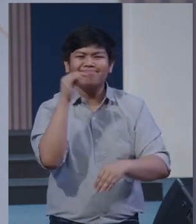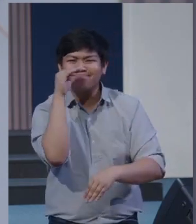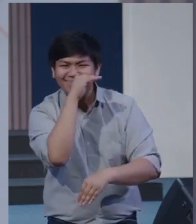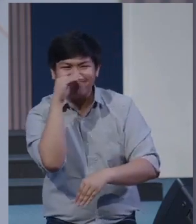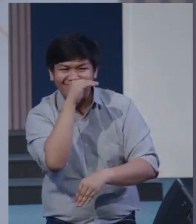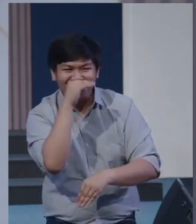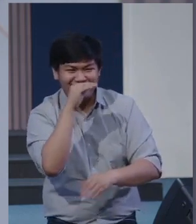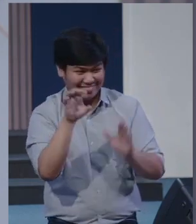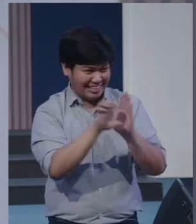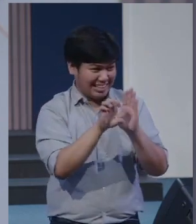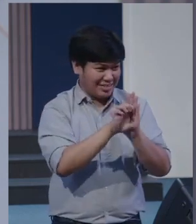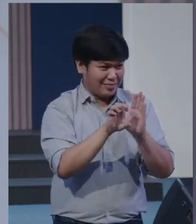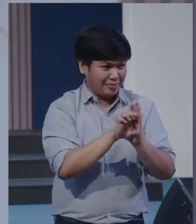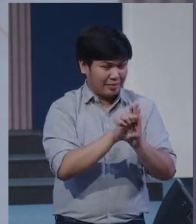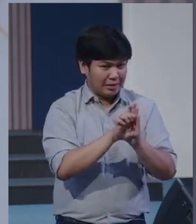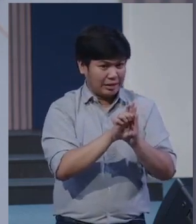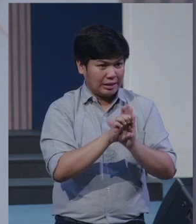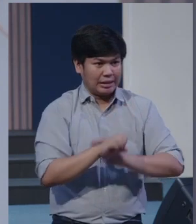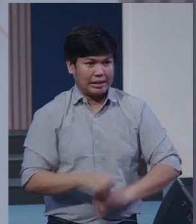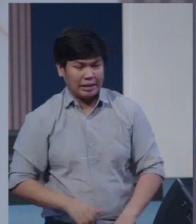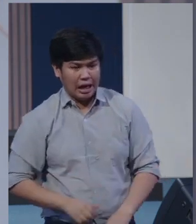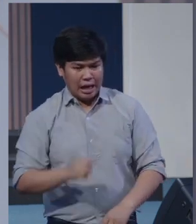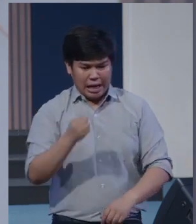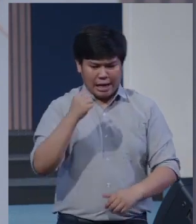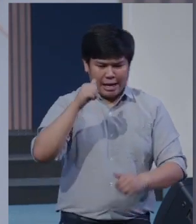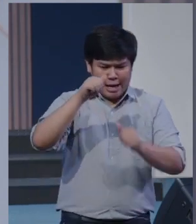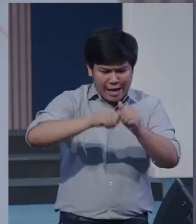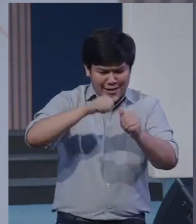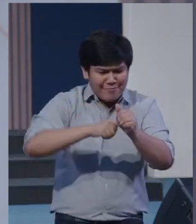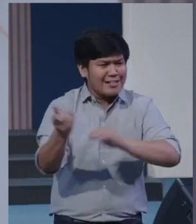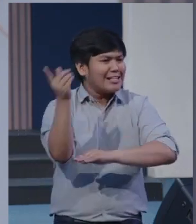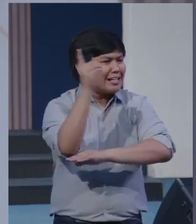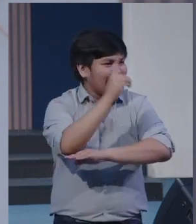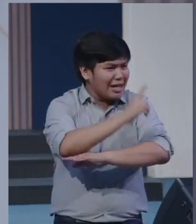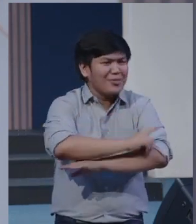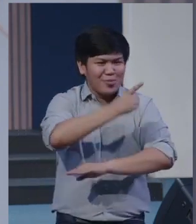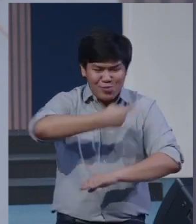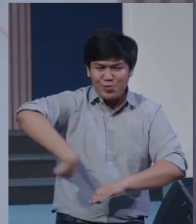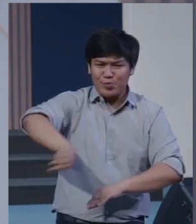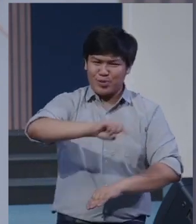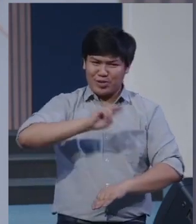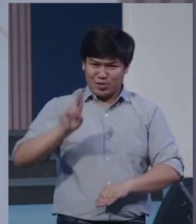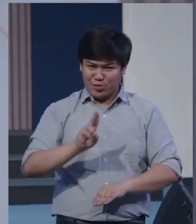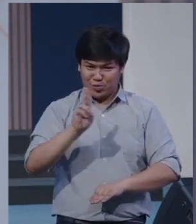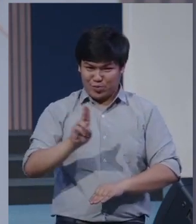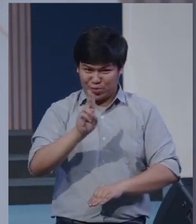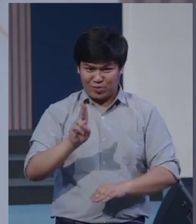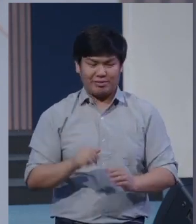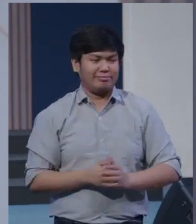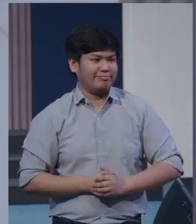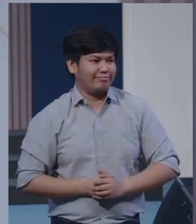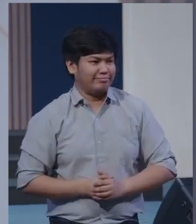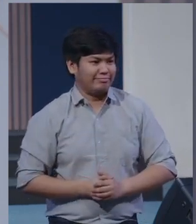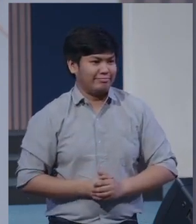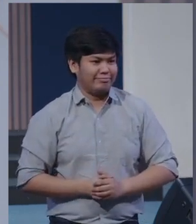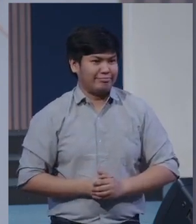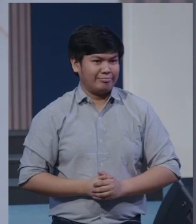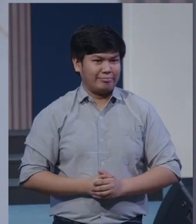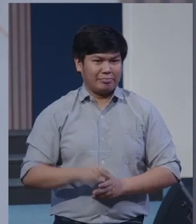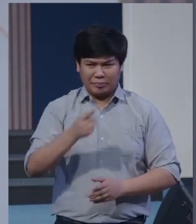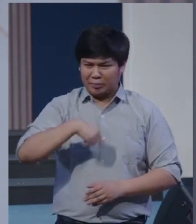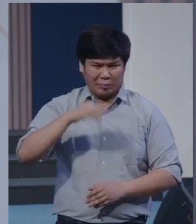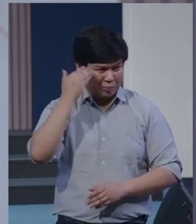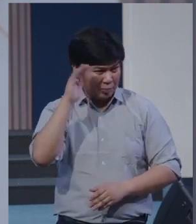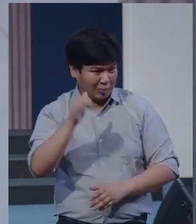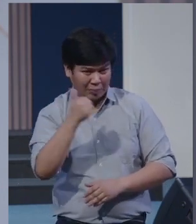pagsisinungaling na kung minsan sa araw-araw raw ay ating naisambit na hindi natin alam kung